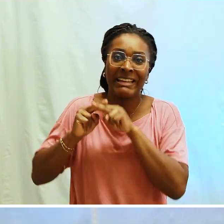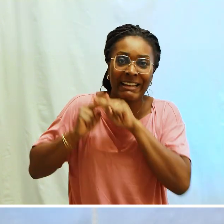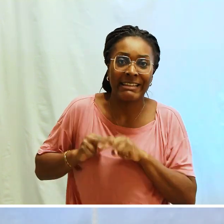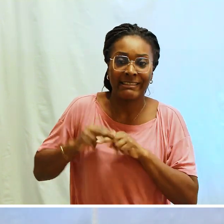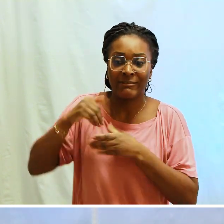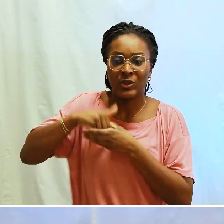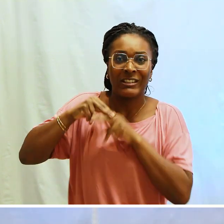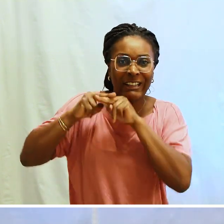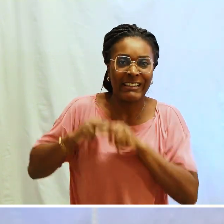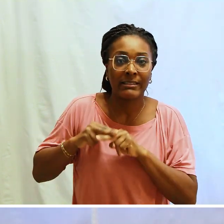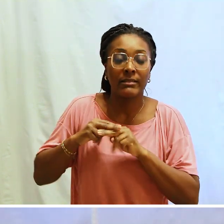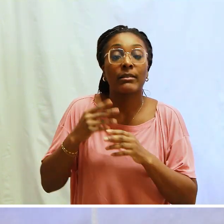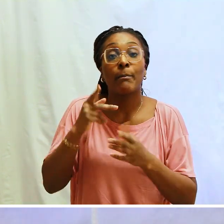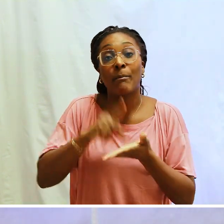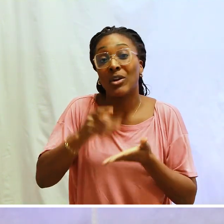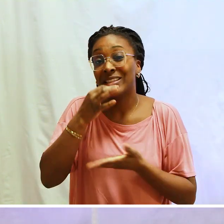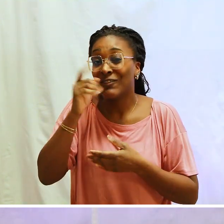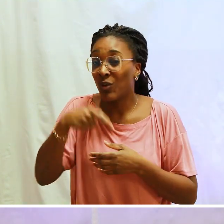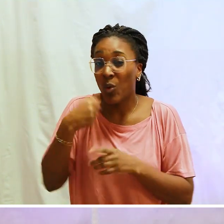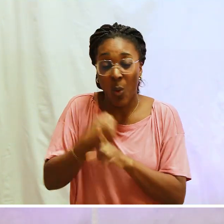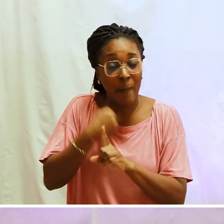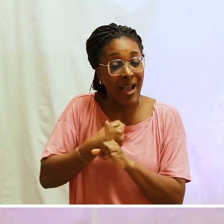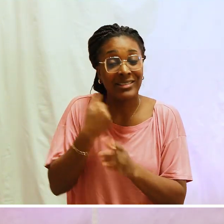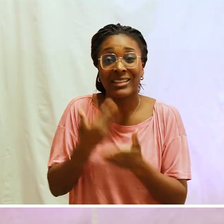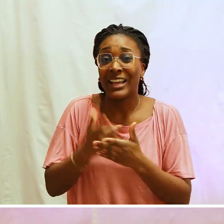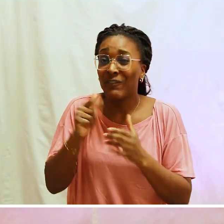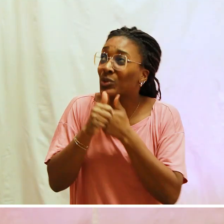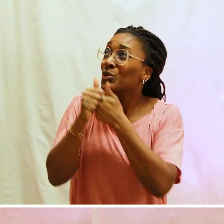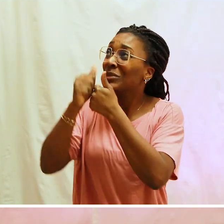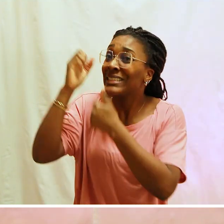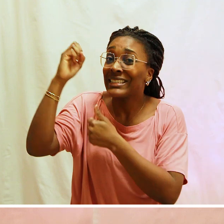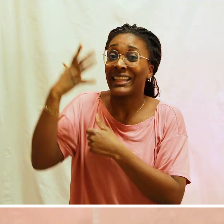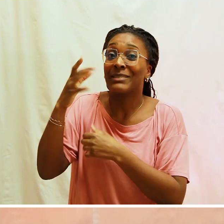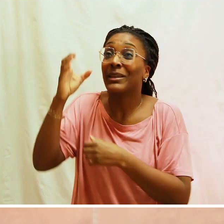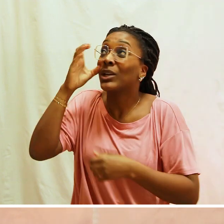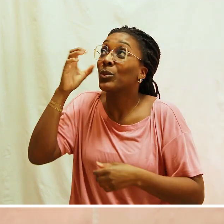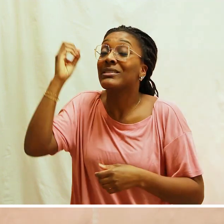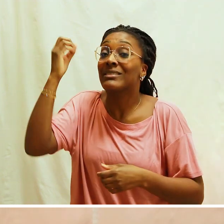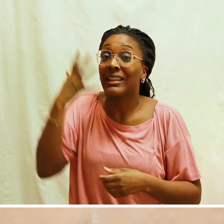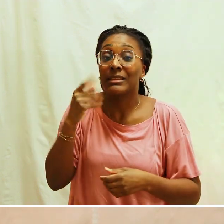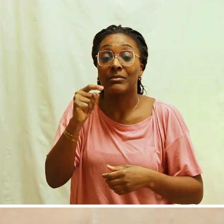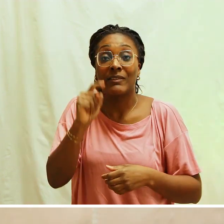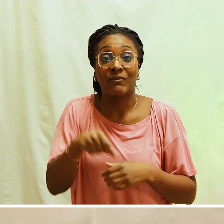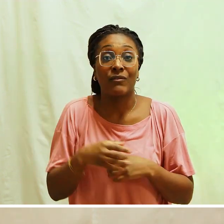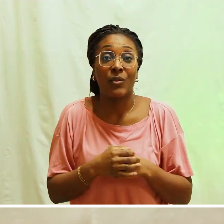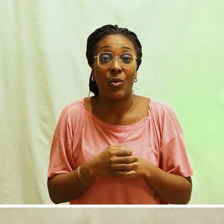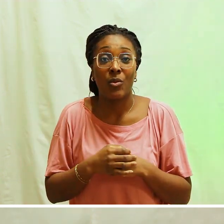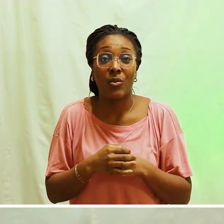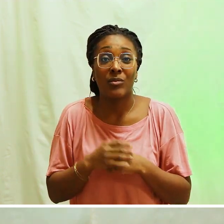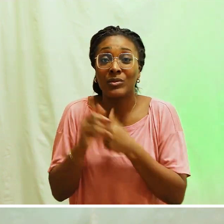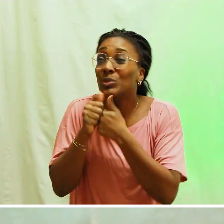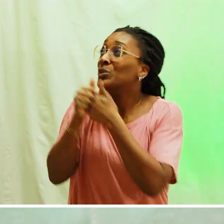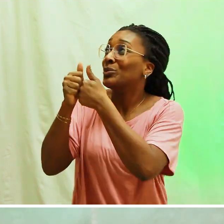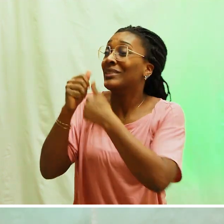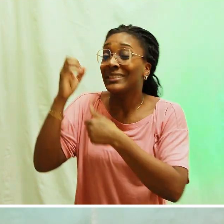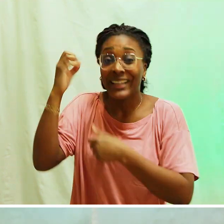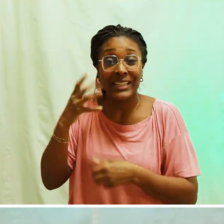qu'il faut combattre dans votre vie. Marchez par l'esprit, comme il dira dans un autre passage, marchez par